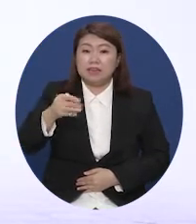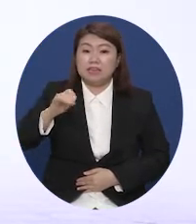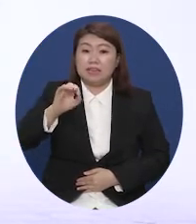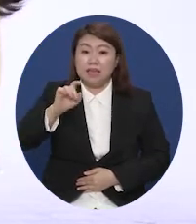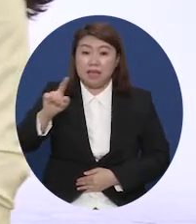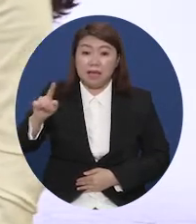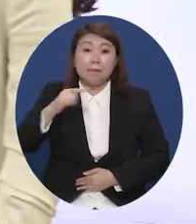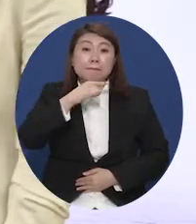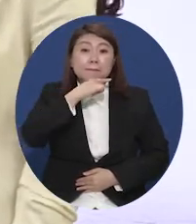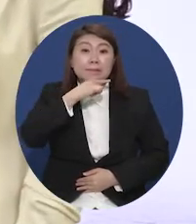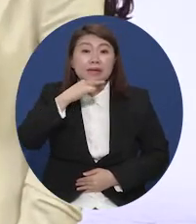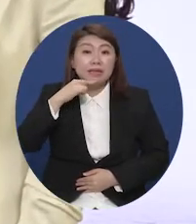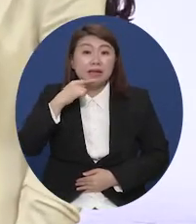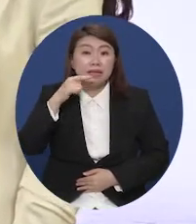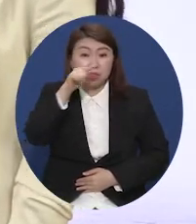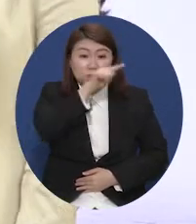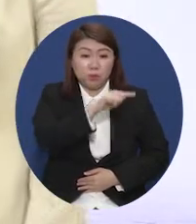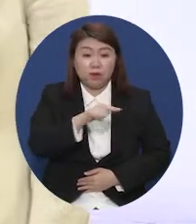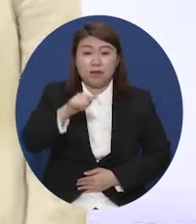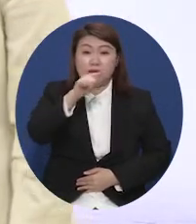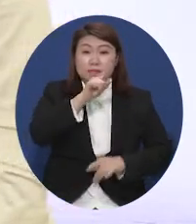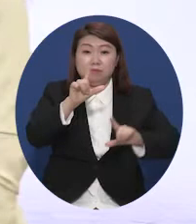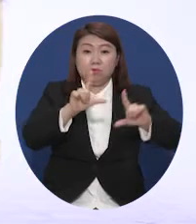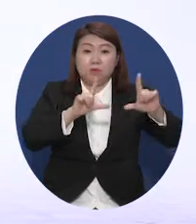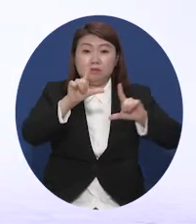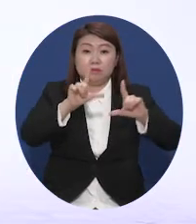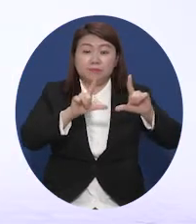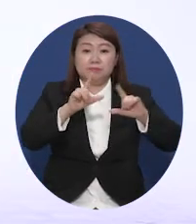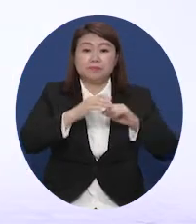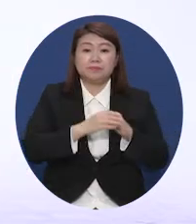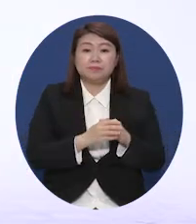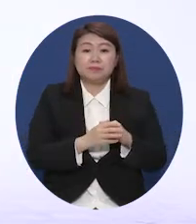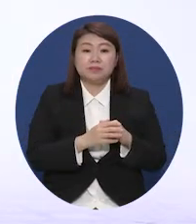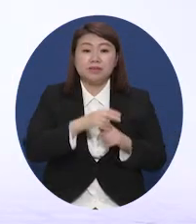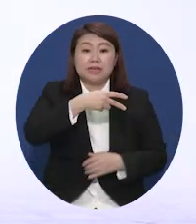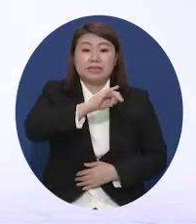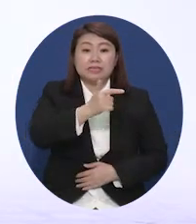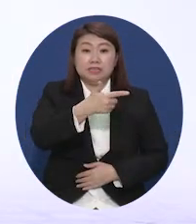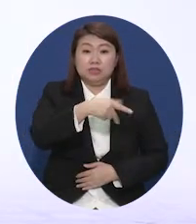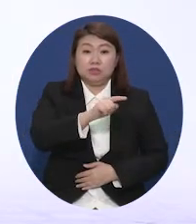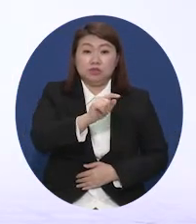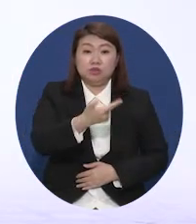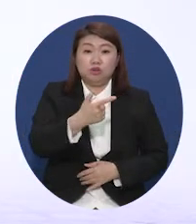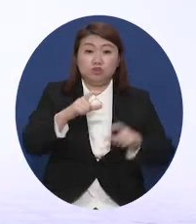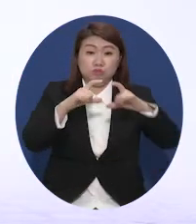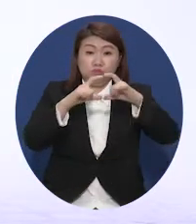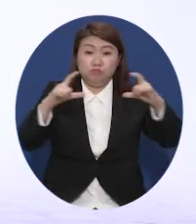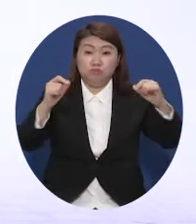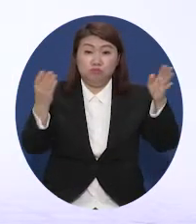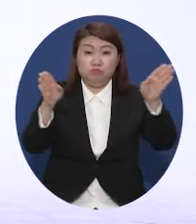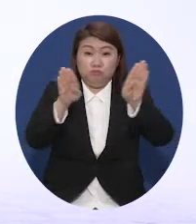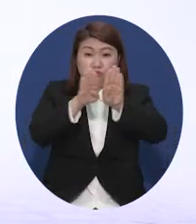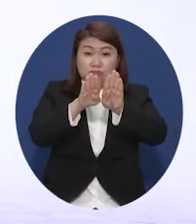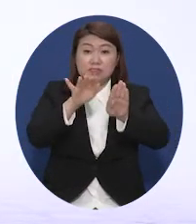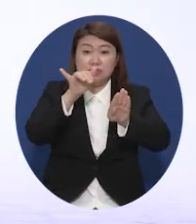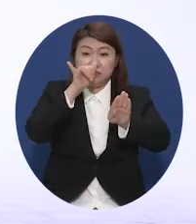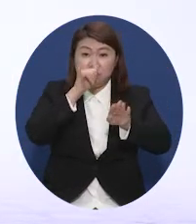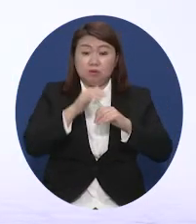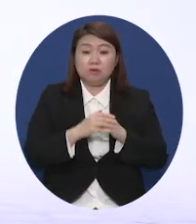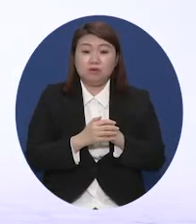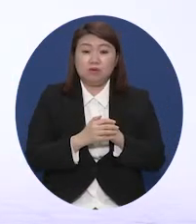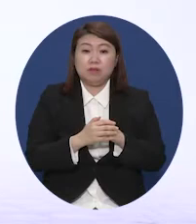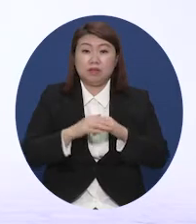윗부분을 말하는 건데요 이 빨간 동그라미 부분을 말하는 건데요 신전은 바로 이 문이 있는 이 왕의 공간이고요